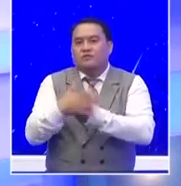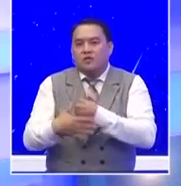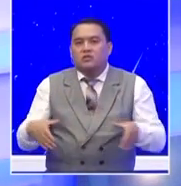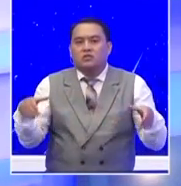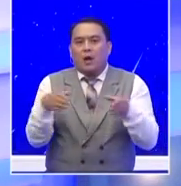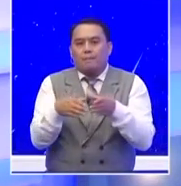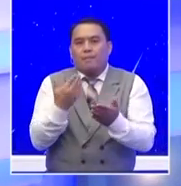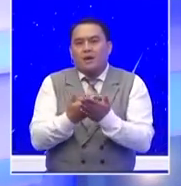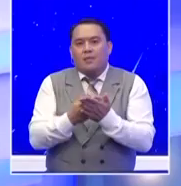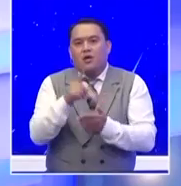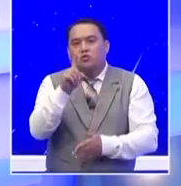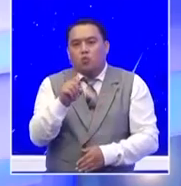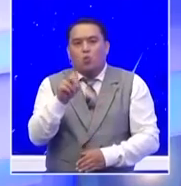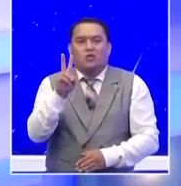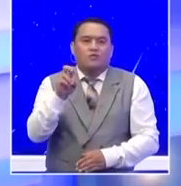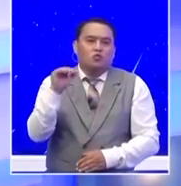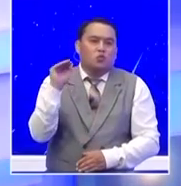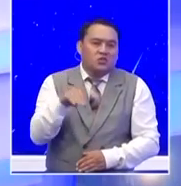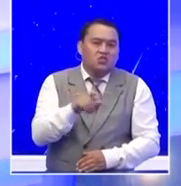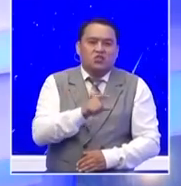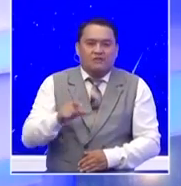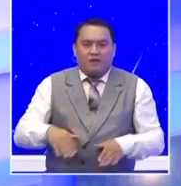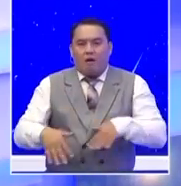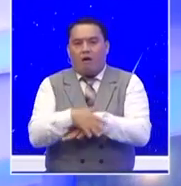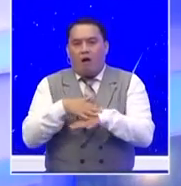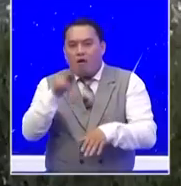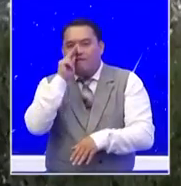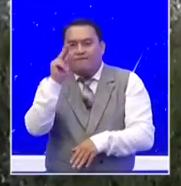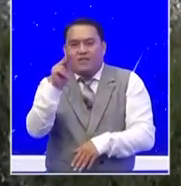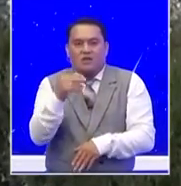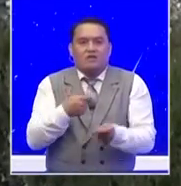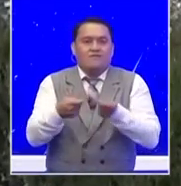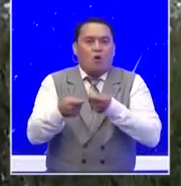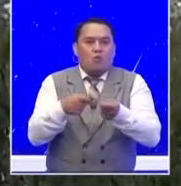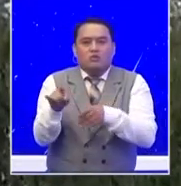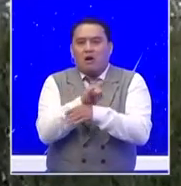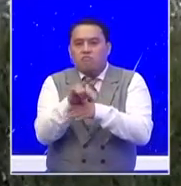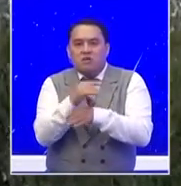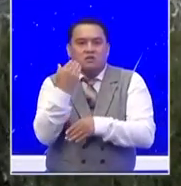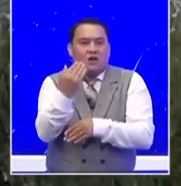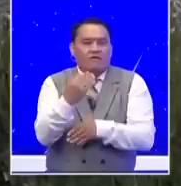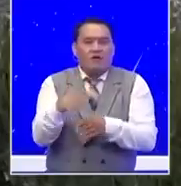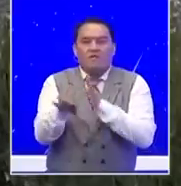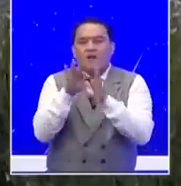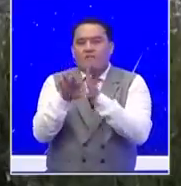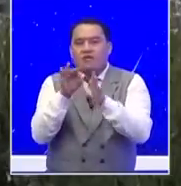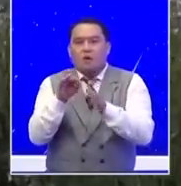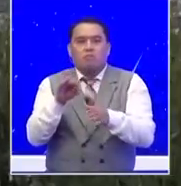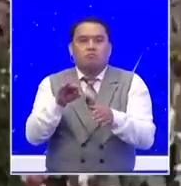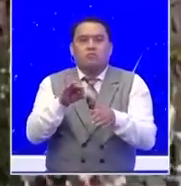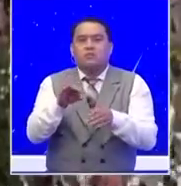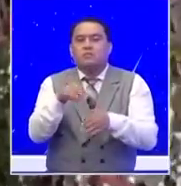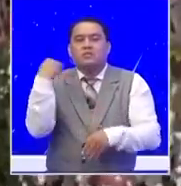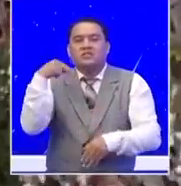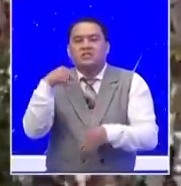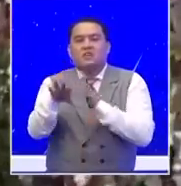по разным оценкам от 100 до 200 тысяч человек. Они обвинили власти в фальсификациях и подтасовке голосов во время прошедших